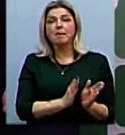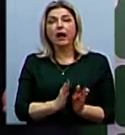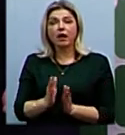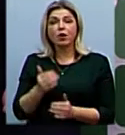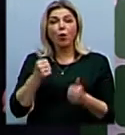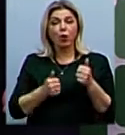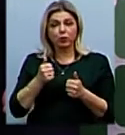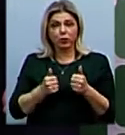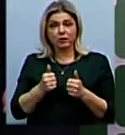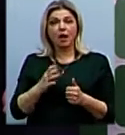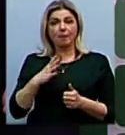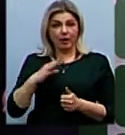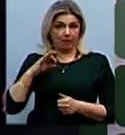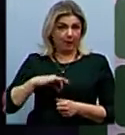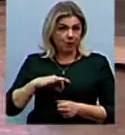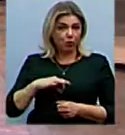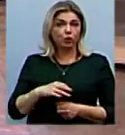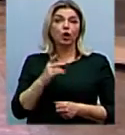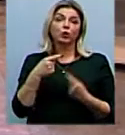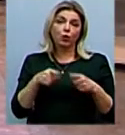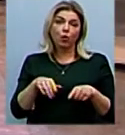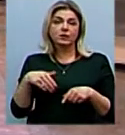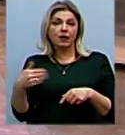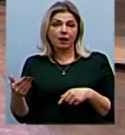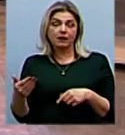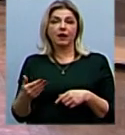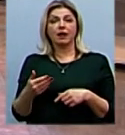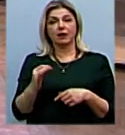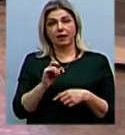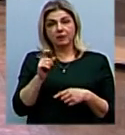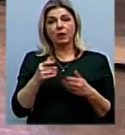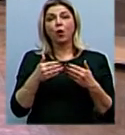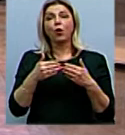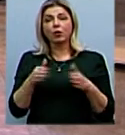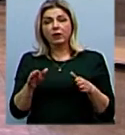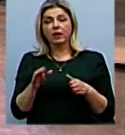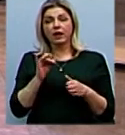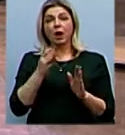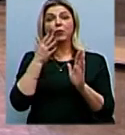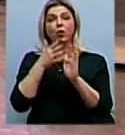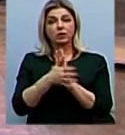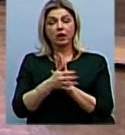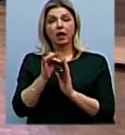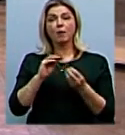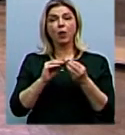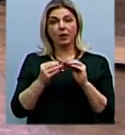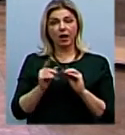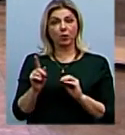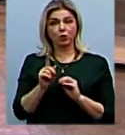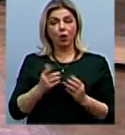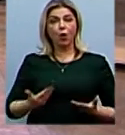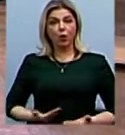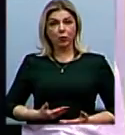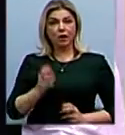был применен. С другой стороны, есть проблема открытости и прозрачности, и проблема того, что